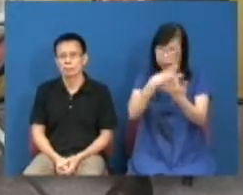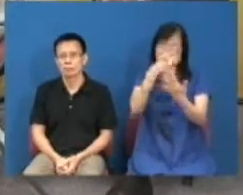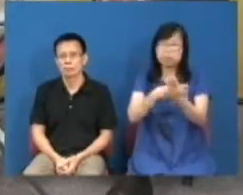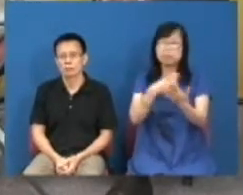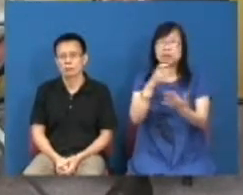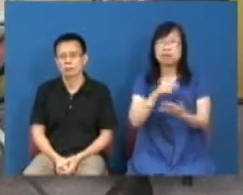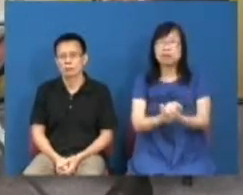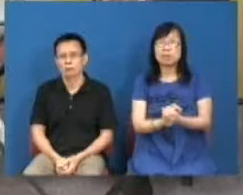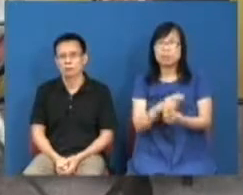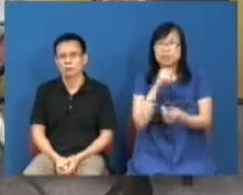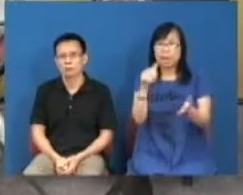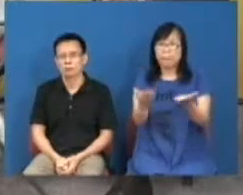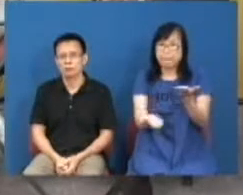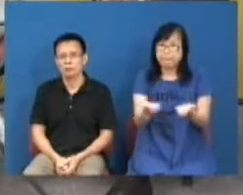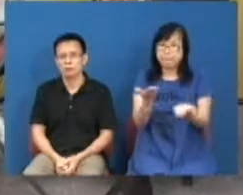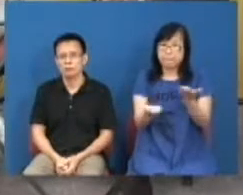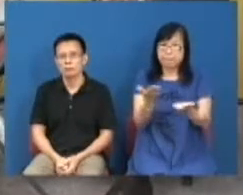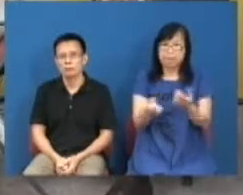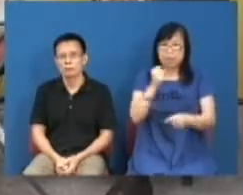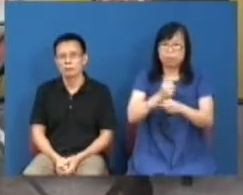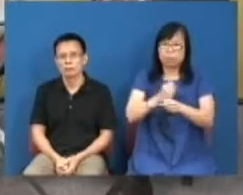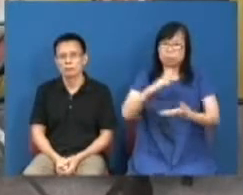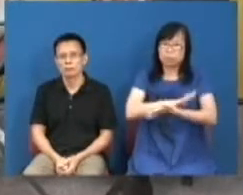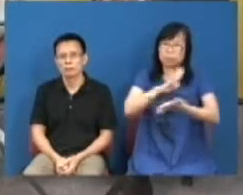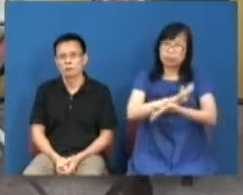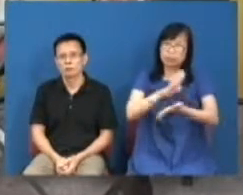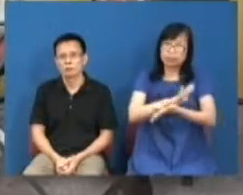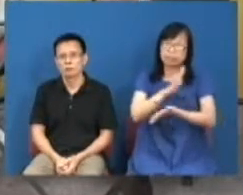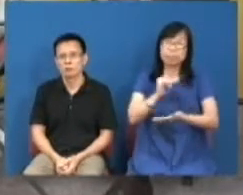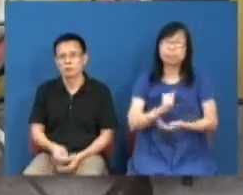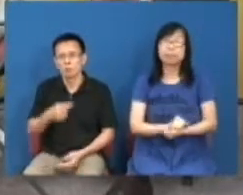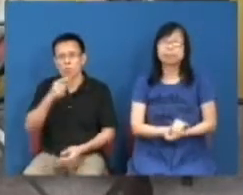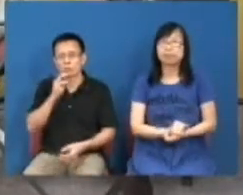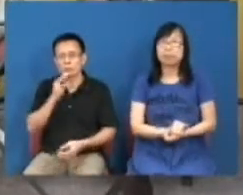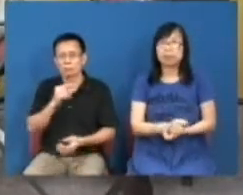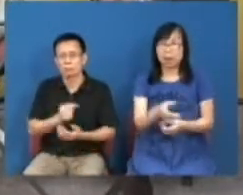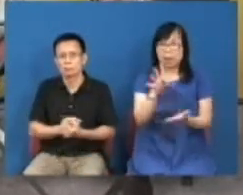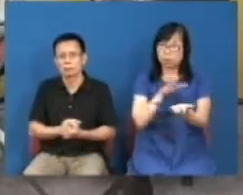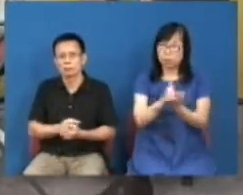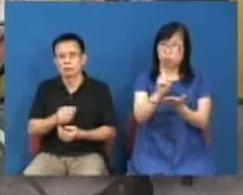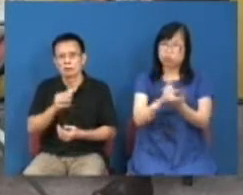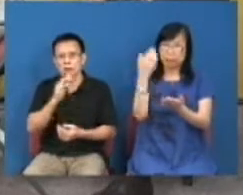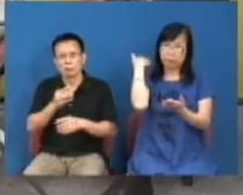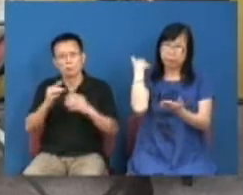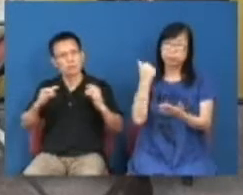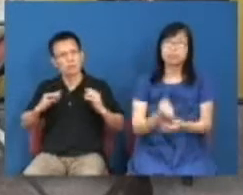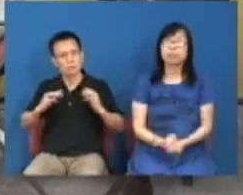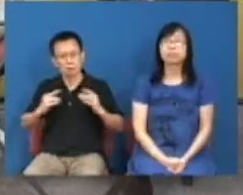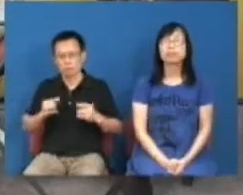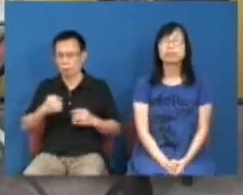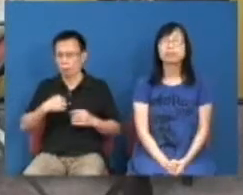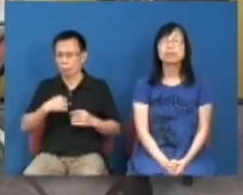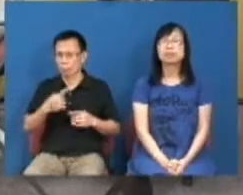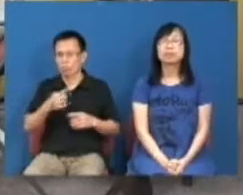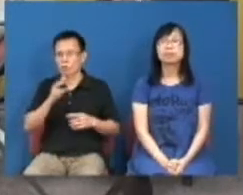住，但係問題就係、是、即係比較一下佢過去嘅工作經驗，或者佢嗰、那個 你好自然嘅事 professional 嘅背景啦。 你好自然啦。當我譬